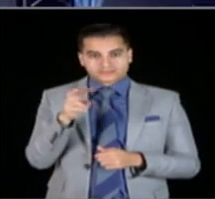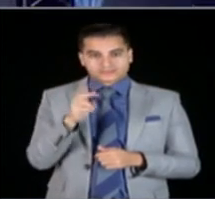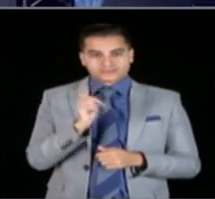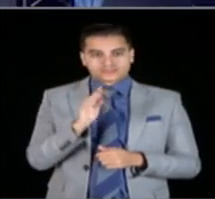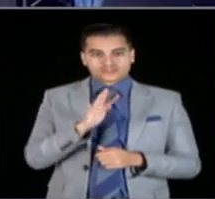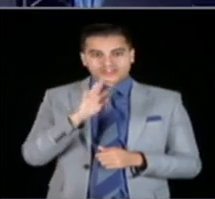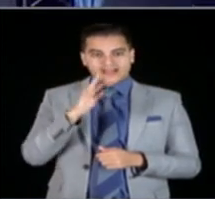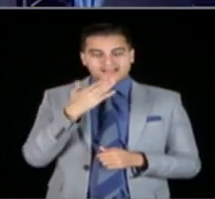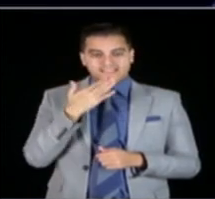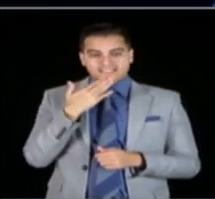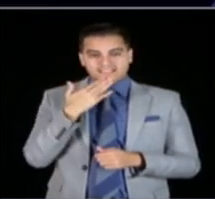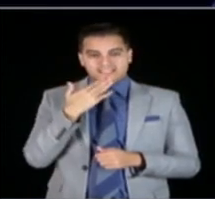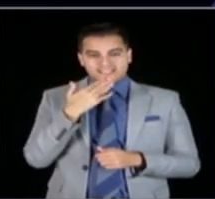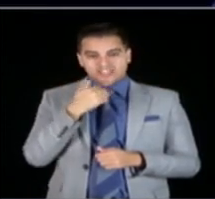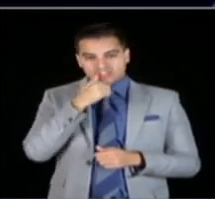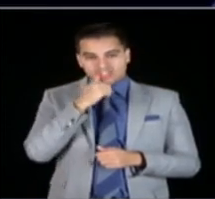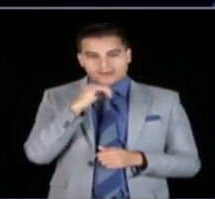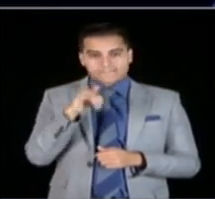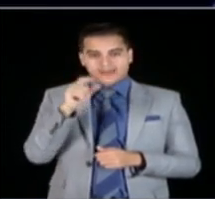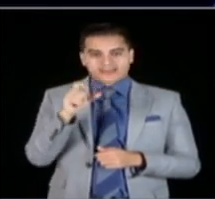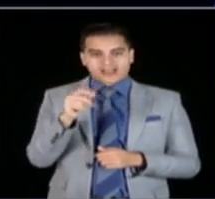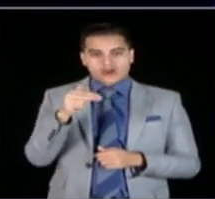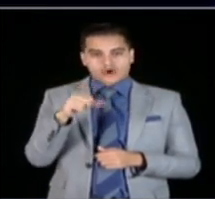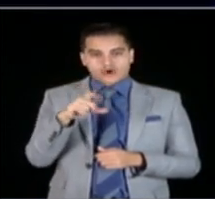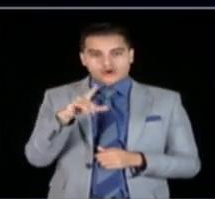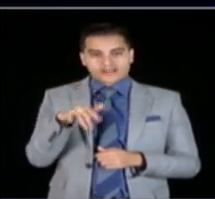آسيا، شاينا، منغوليا،